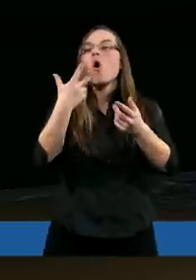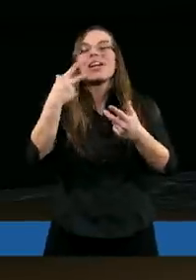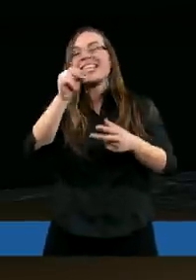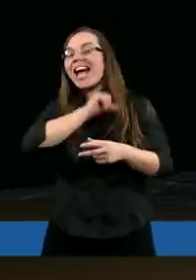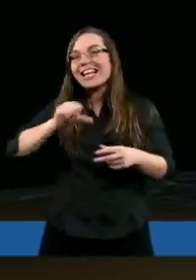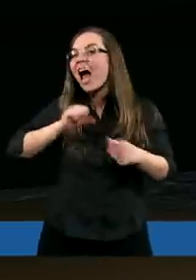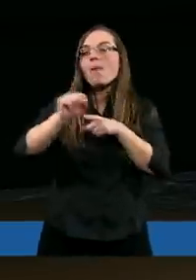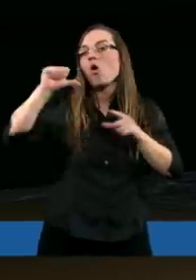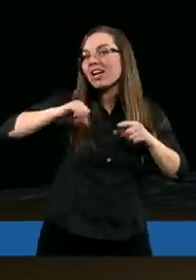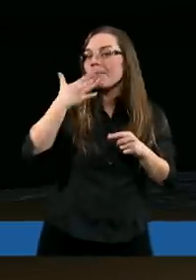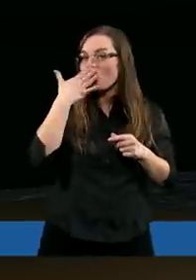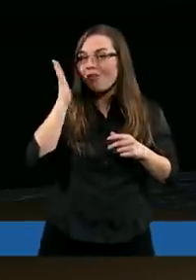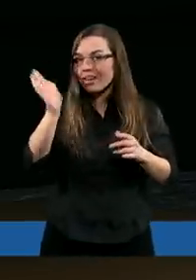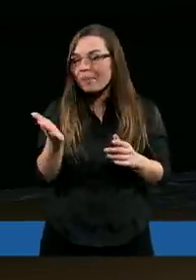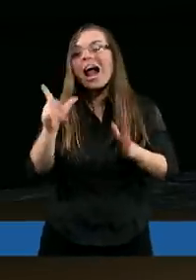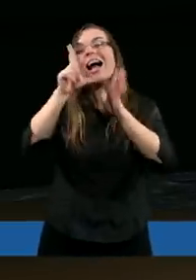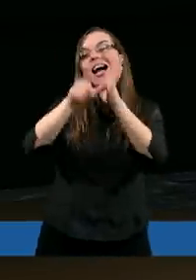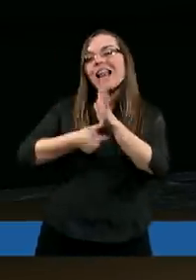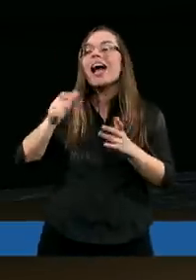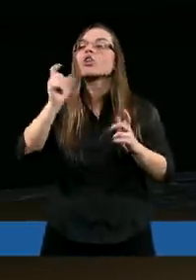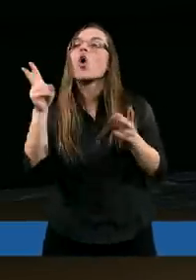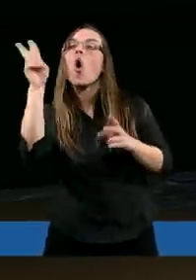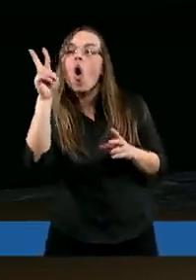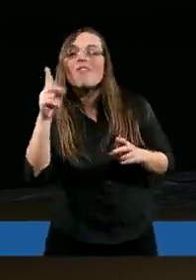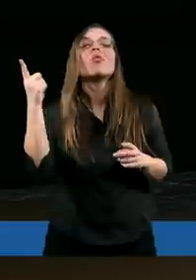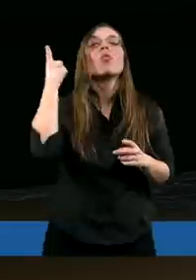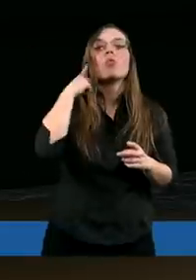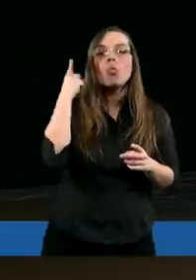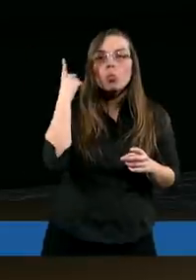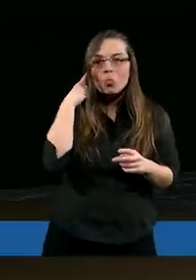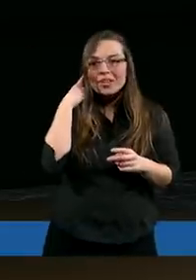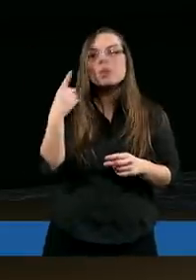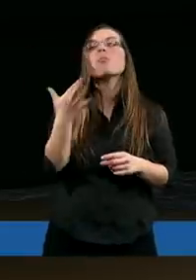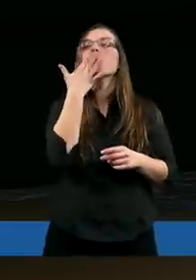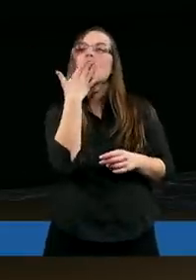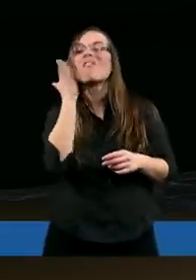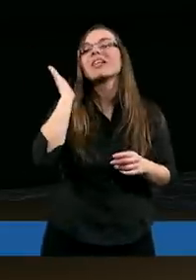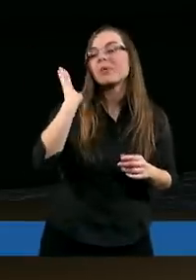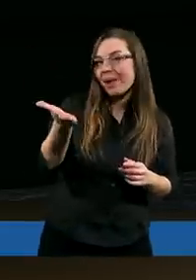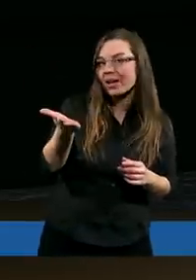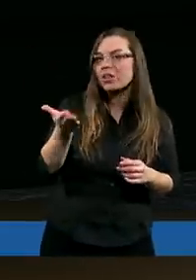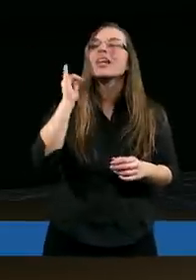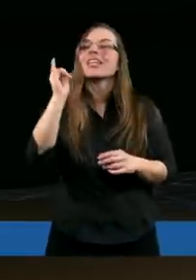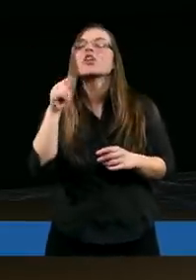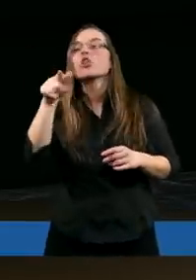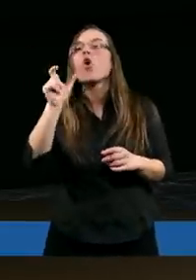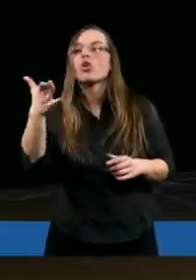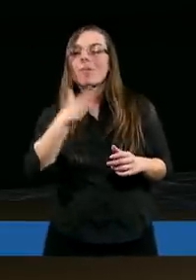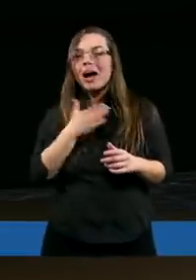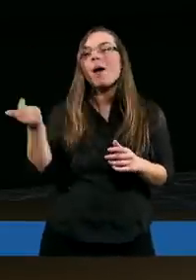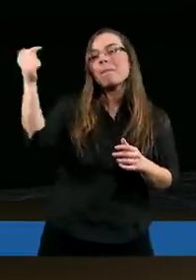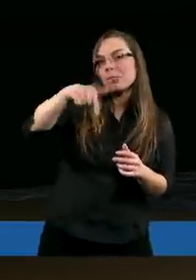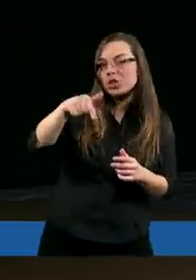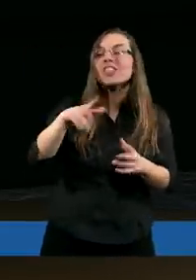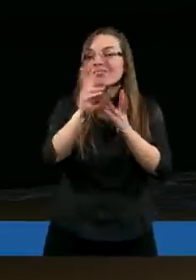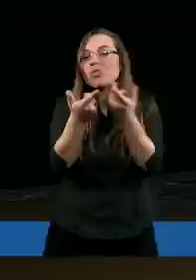siebie mówić będzie, lecz cokolwiek usłyszy, mówić będzie i to, co ma przyjść, wam